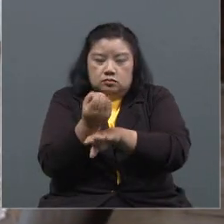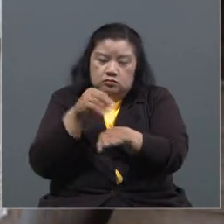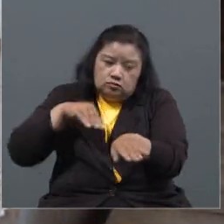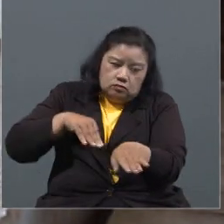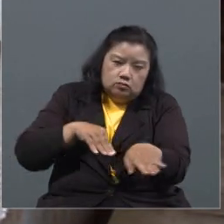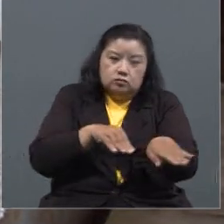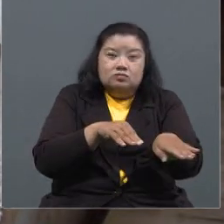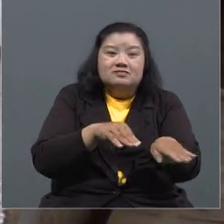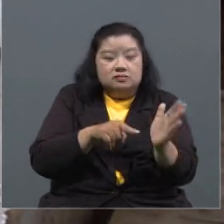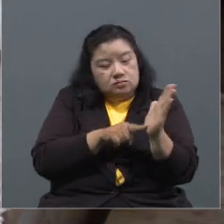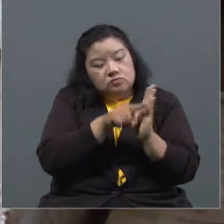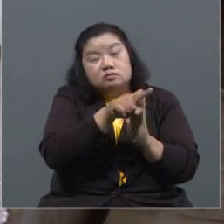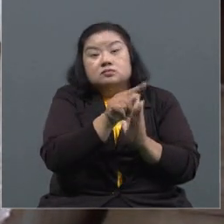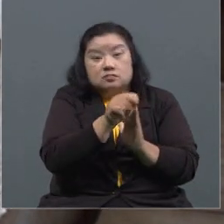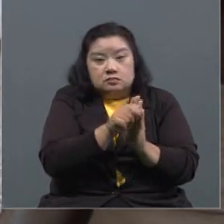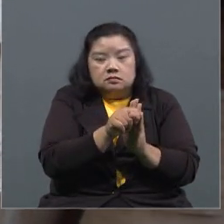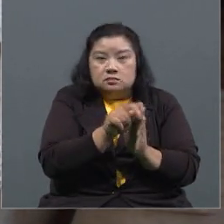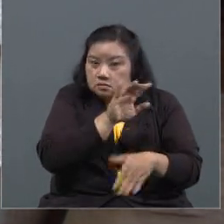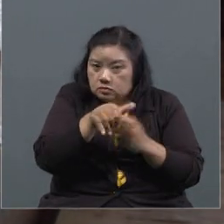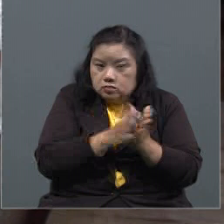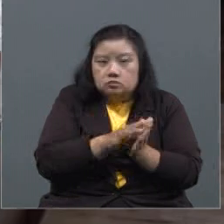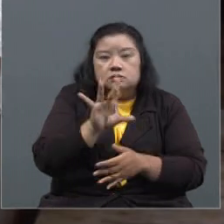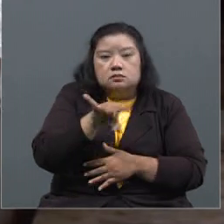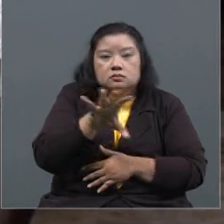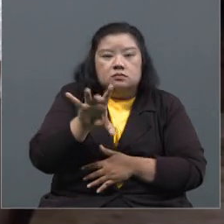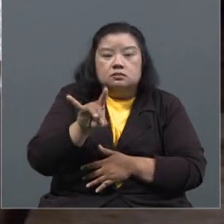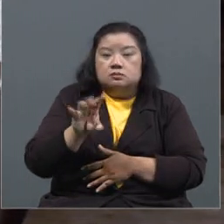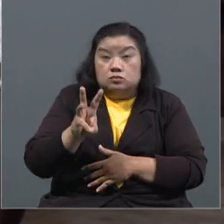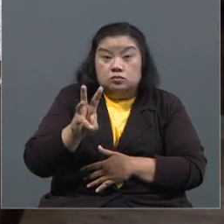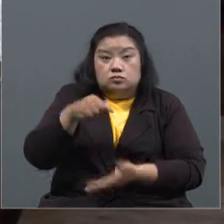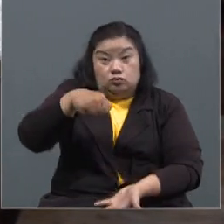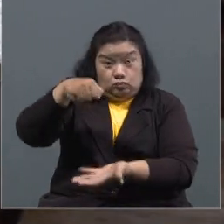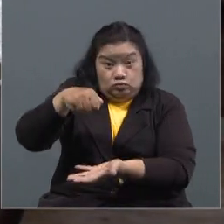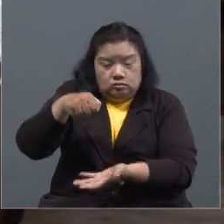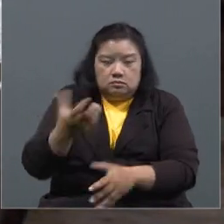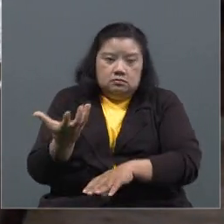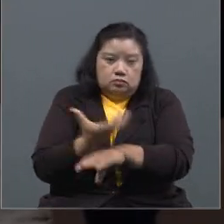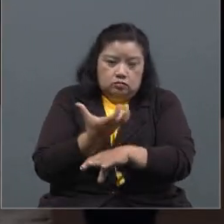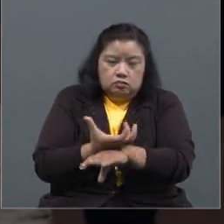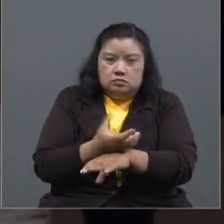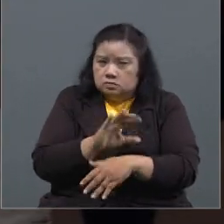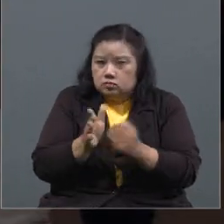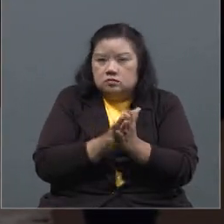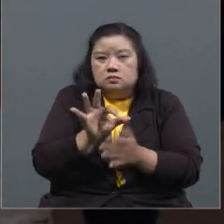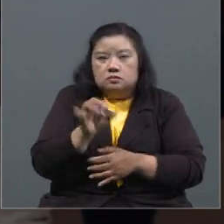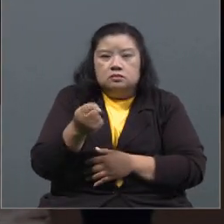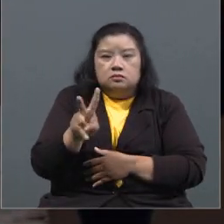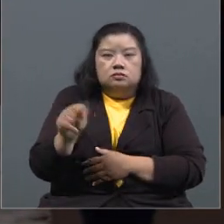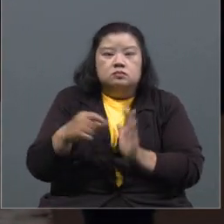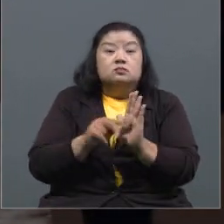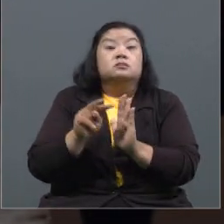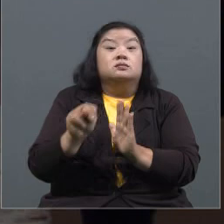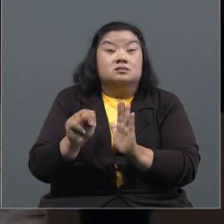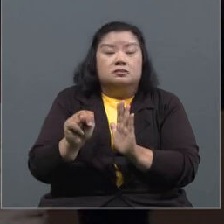กลับไปนะคะ 8,568 ถุงชั่งน้ำหนักได้ 12,912 ตันถ้าเปรียบเทียบกับปริมา